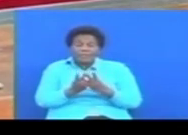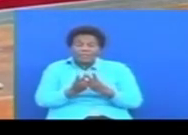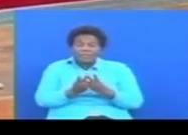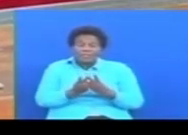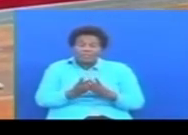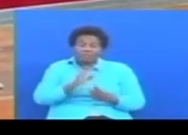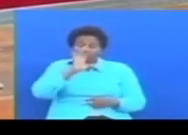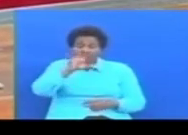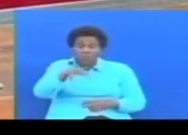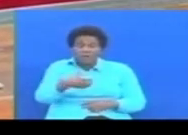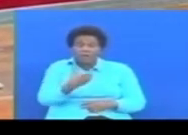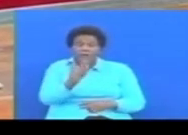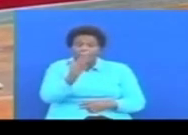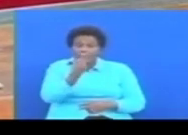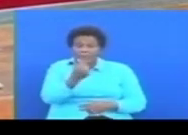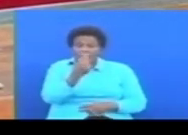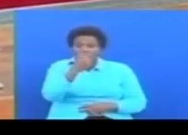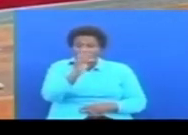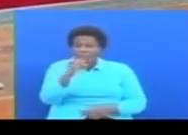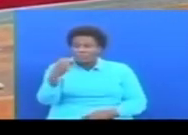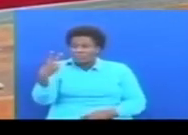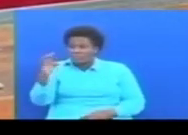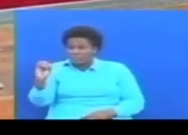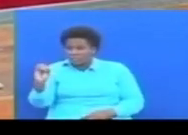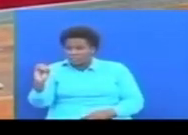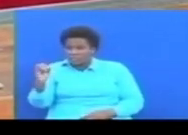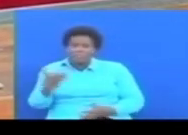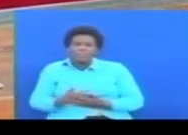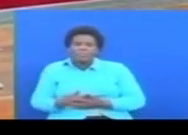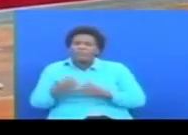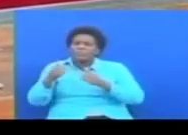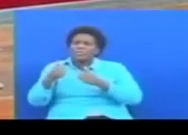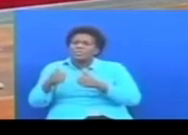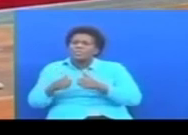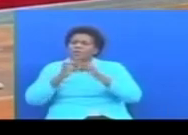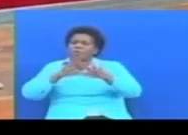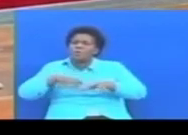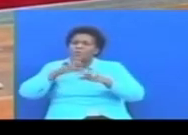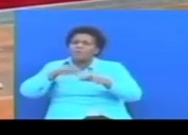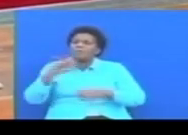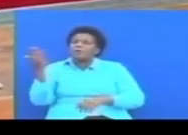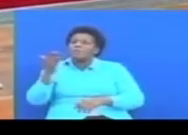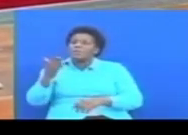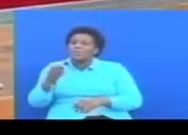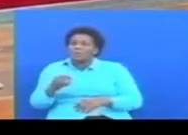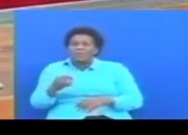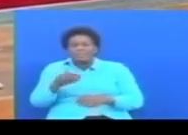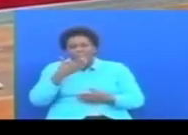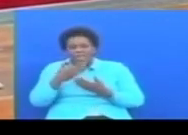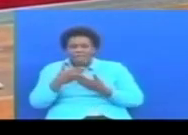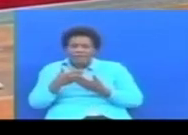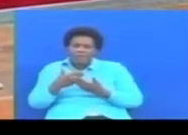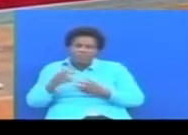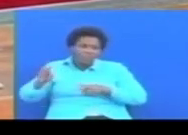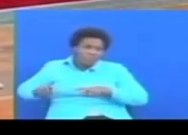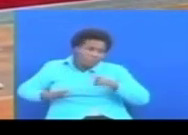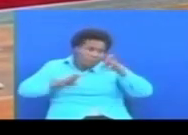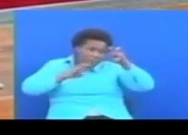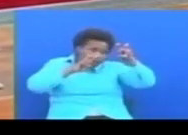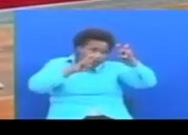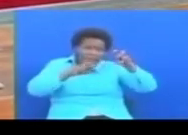2019-20, serikali inatarajia kupeleka katika hifadhi za taifa za Kitulo wanyamapori wengine aina ya swala, pala wapatao